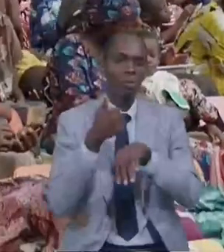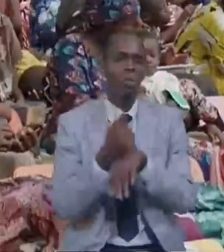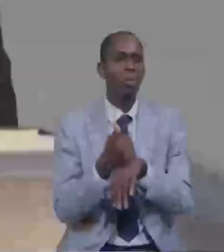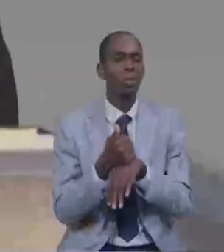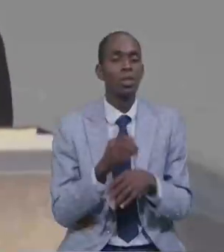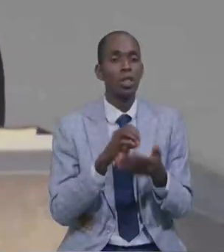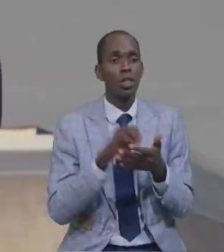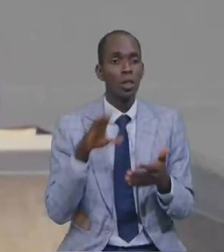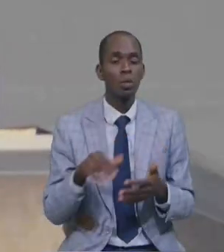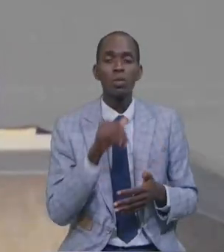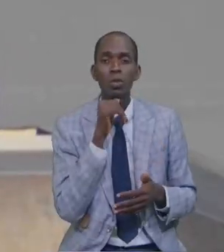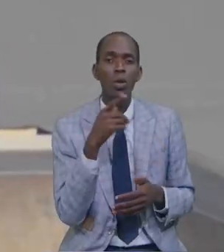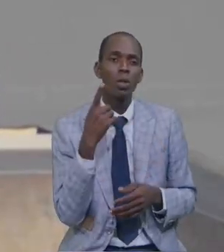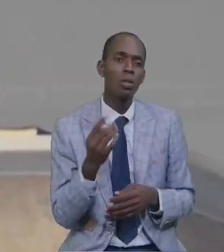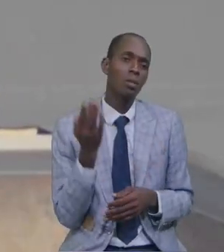placées.